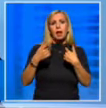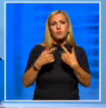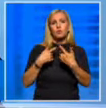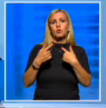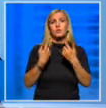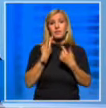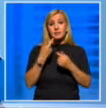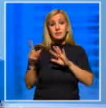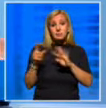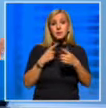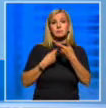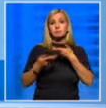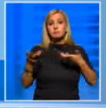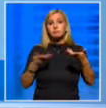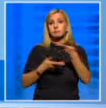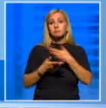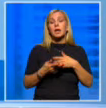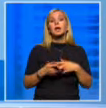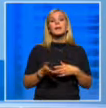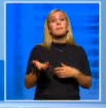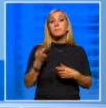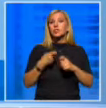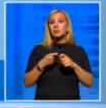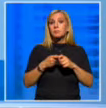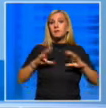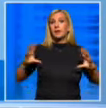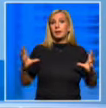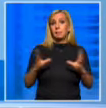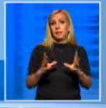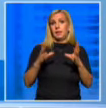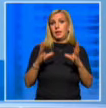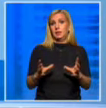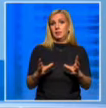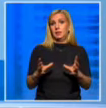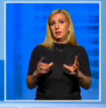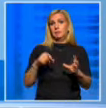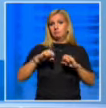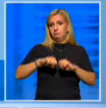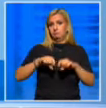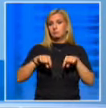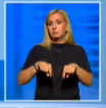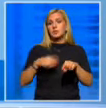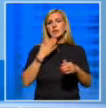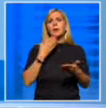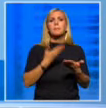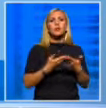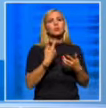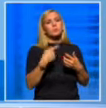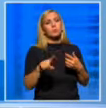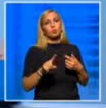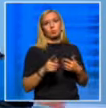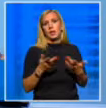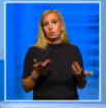беше съставен кабинет от тези, които подкрепиха в Народното събрание. Сега сме предложили нещо